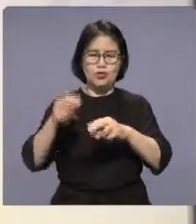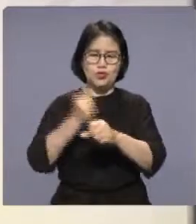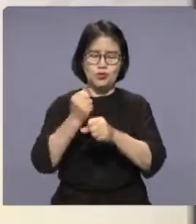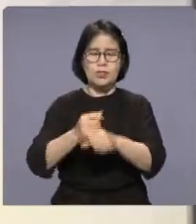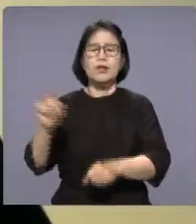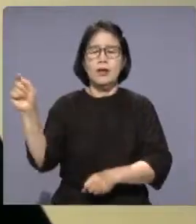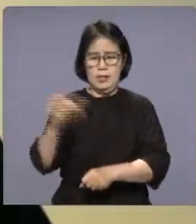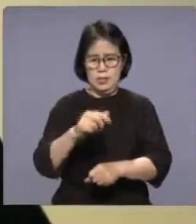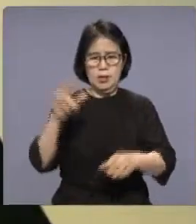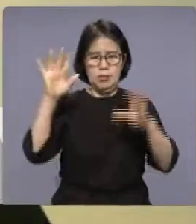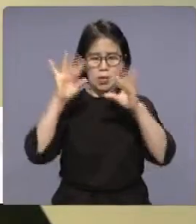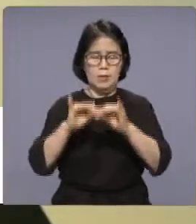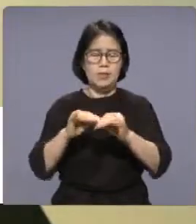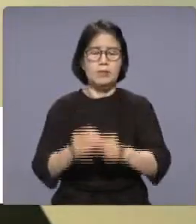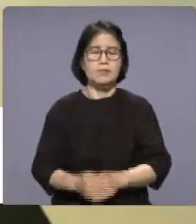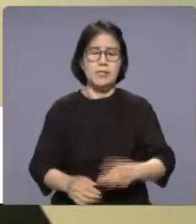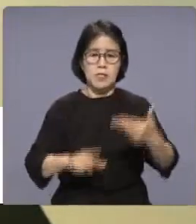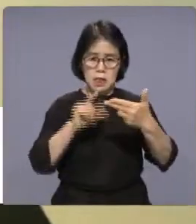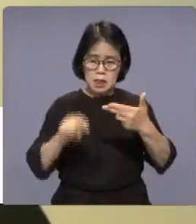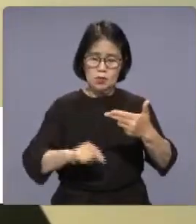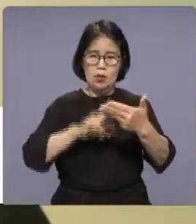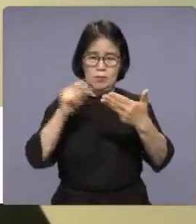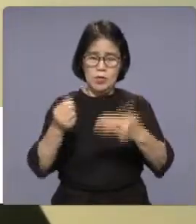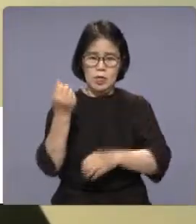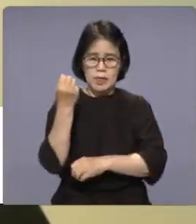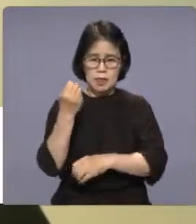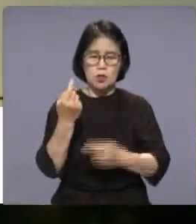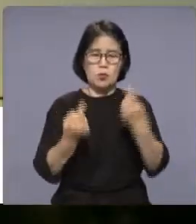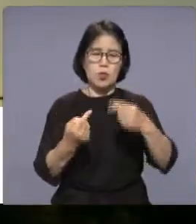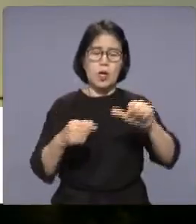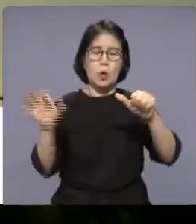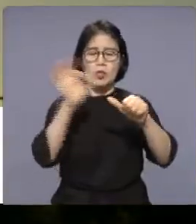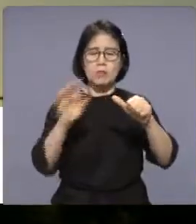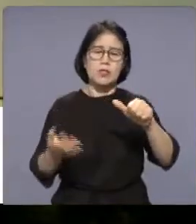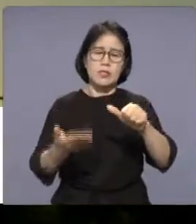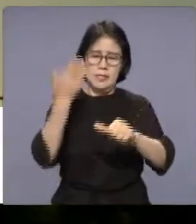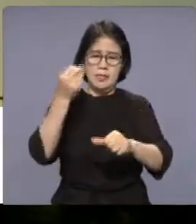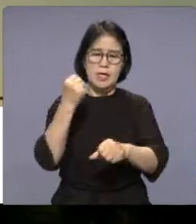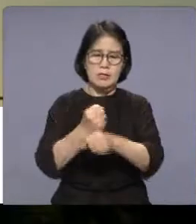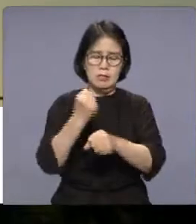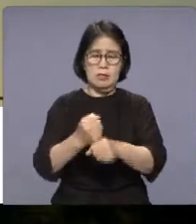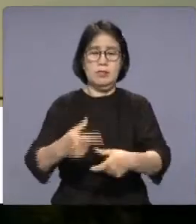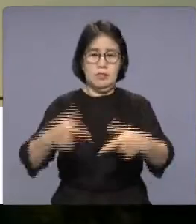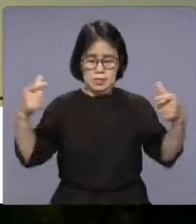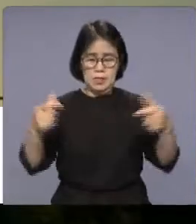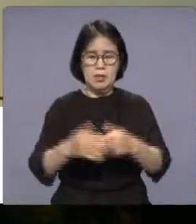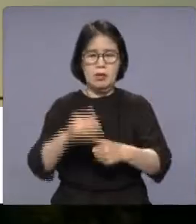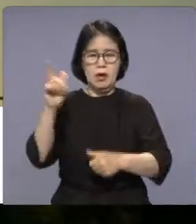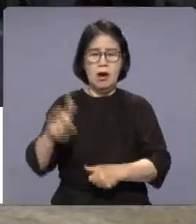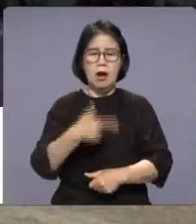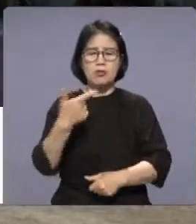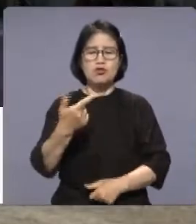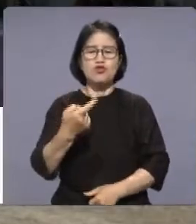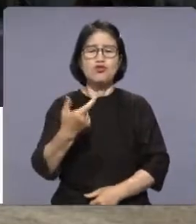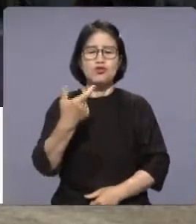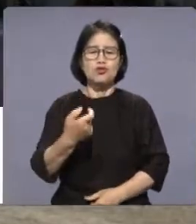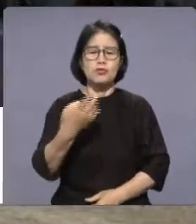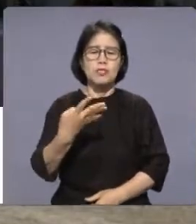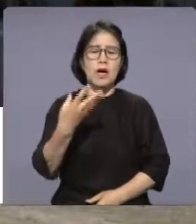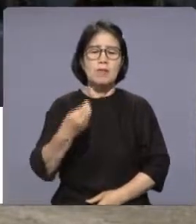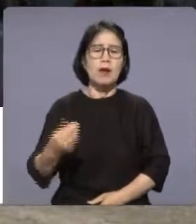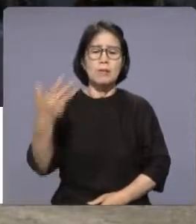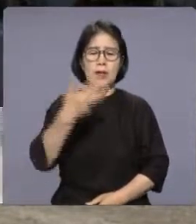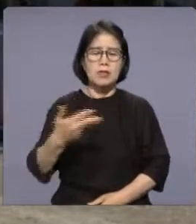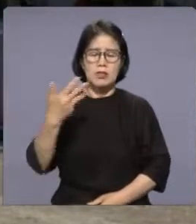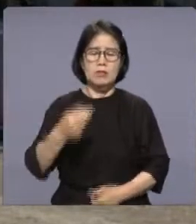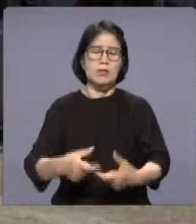합의했습니다. 오는 7월에서 8월 기존보다 50% 이상 증산량을 늘려 하루 64만 8천 배럴을